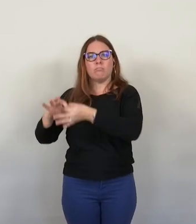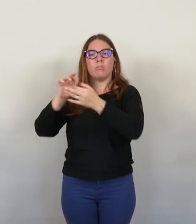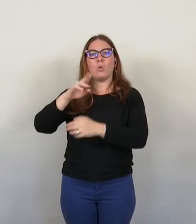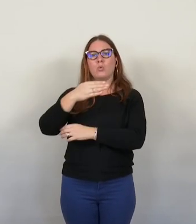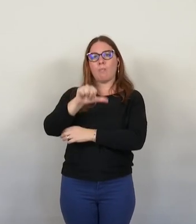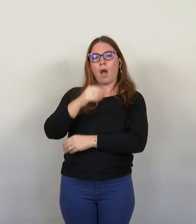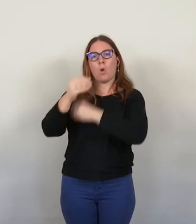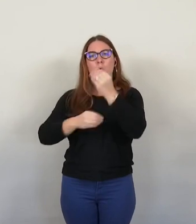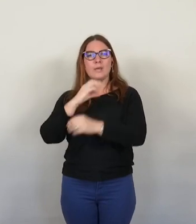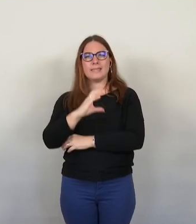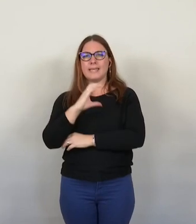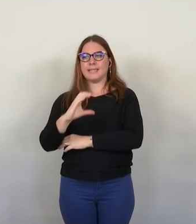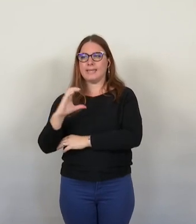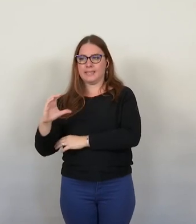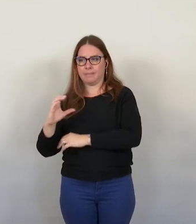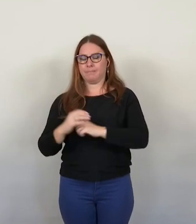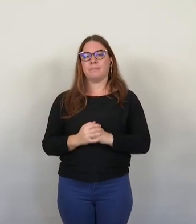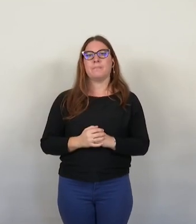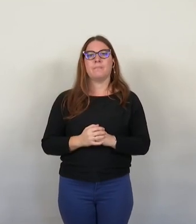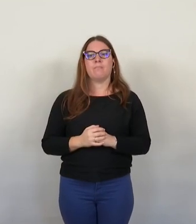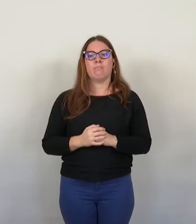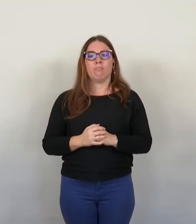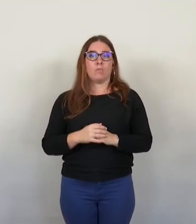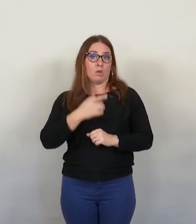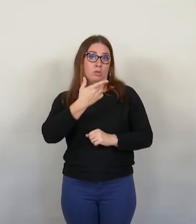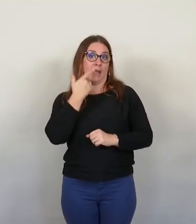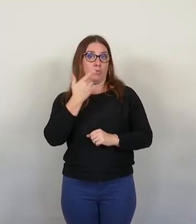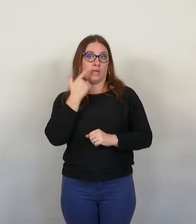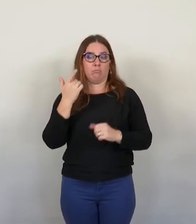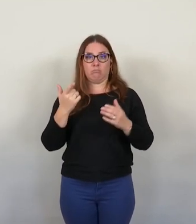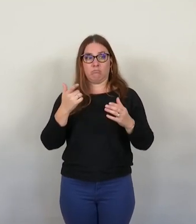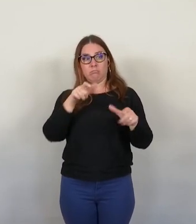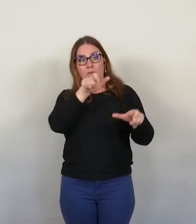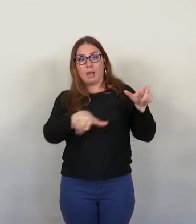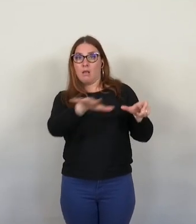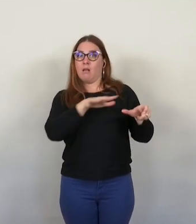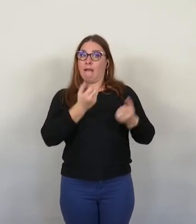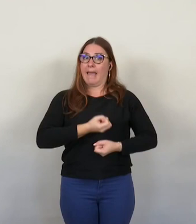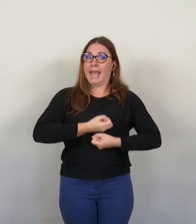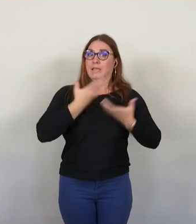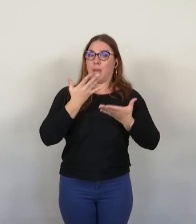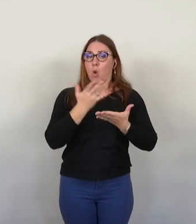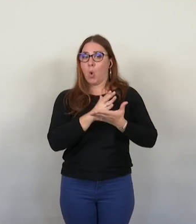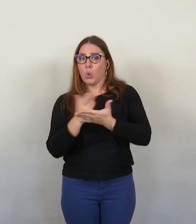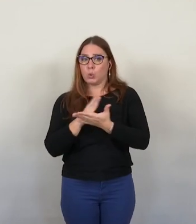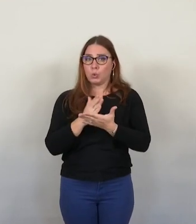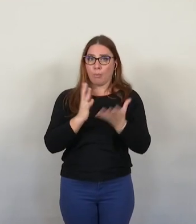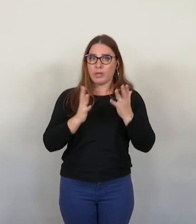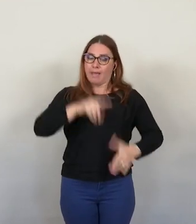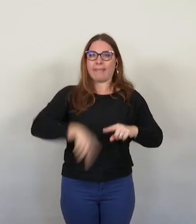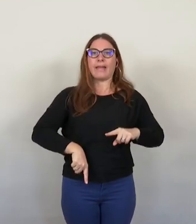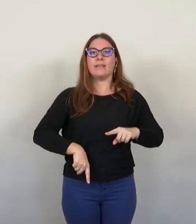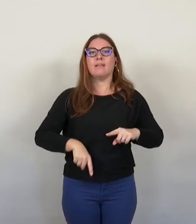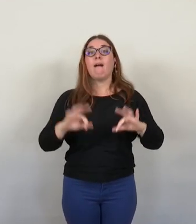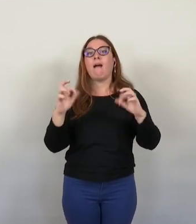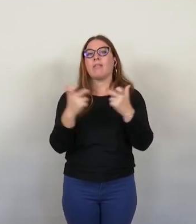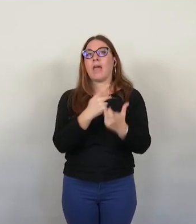CCC en bref il s'agit d'une exclusion visant empêcherexpression d'un simple doute sur une telle hausse de la